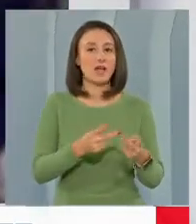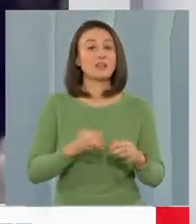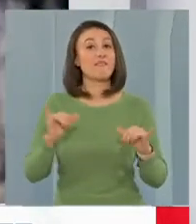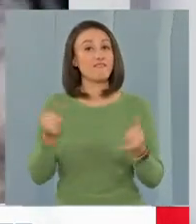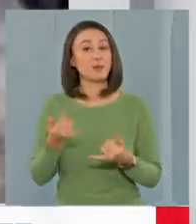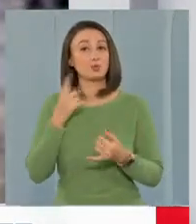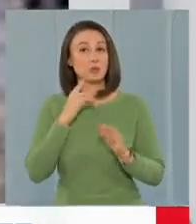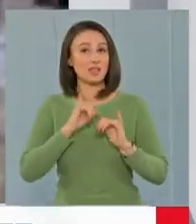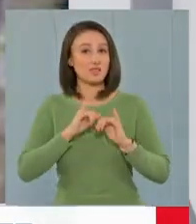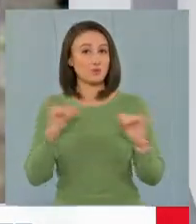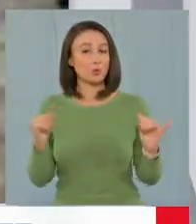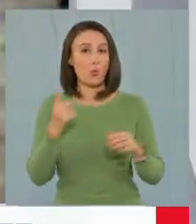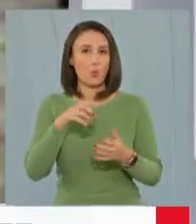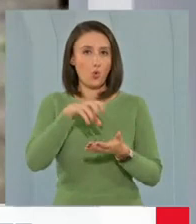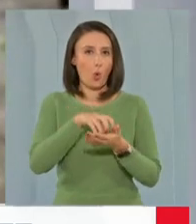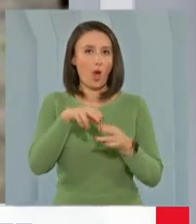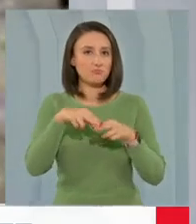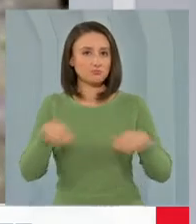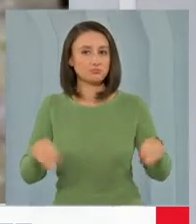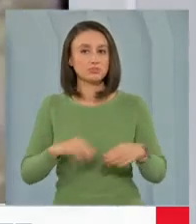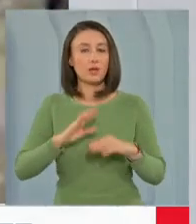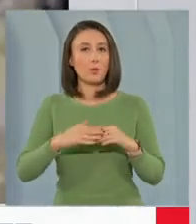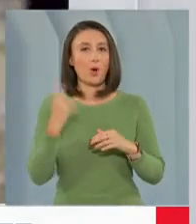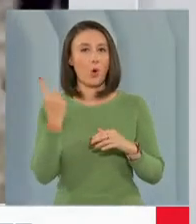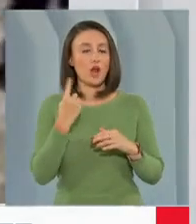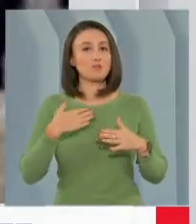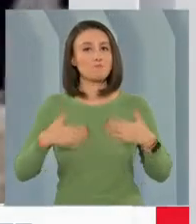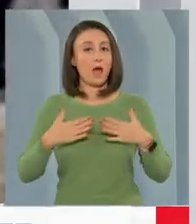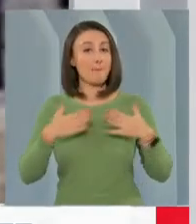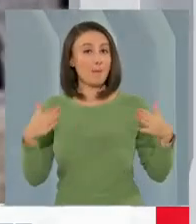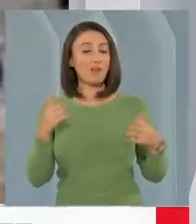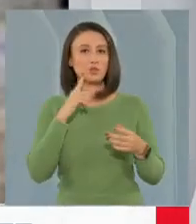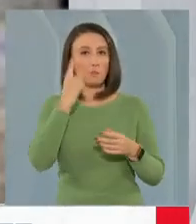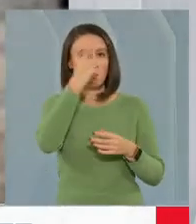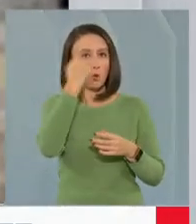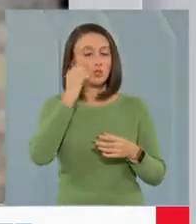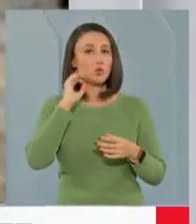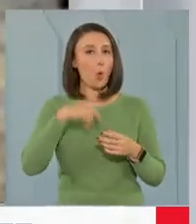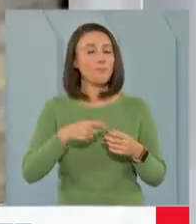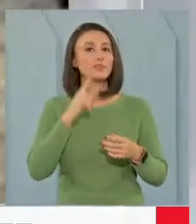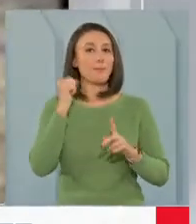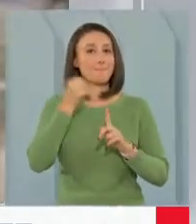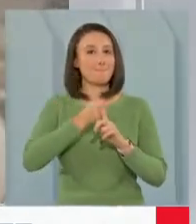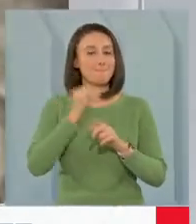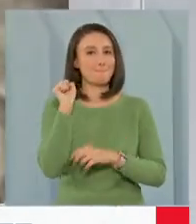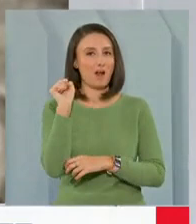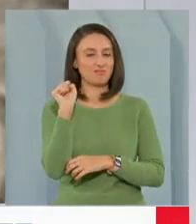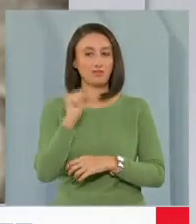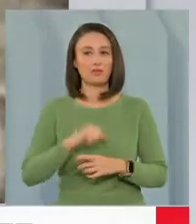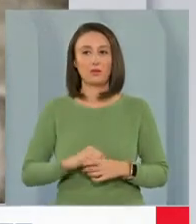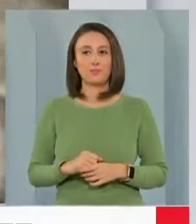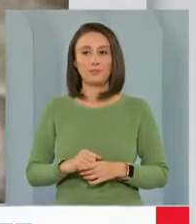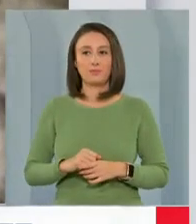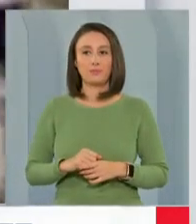evenimentul s a desfășurat la un local din apropierea municipiului Baia Mare fiind botezul unui om de partid al liberalilor potrivit